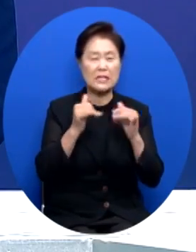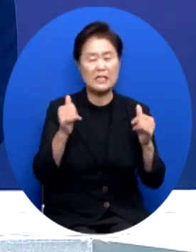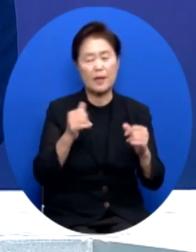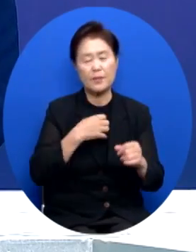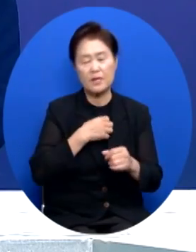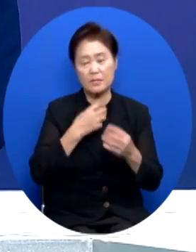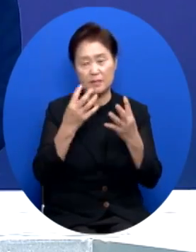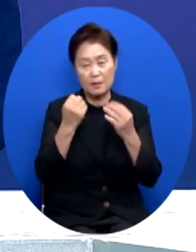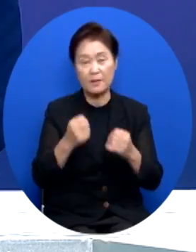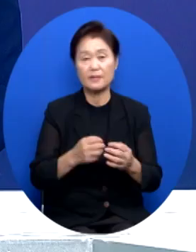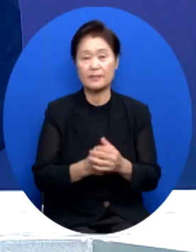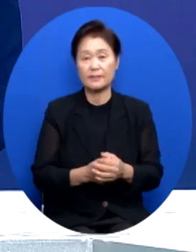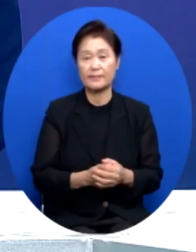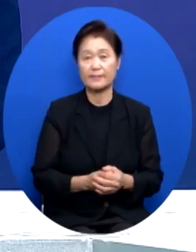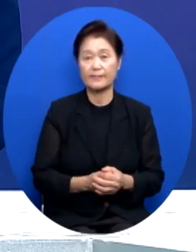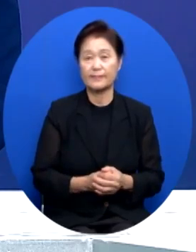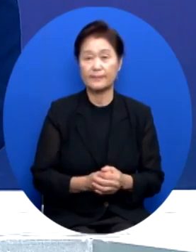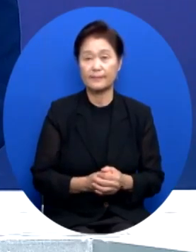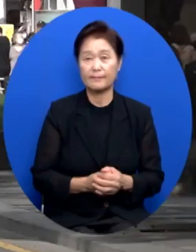상황입니다. 홍정희 기자입니다.